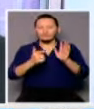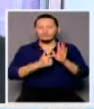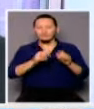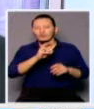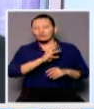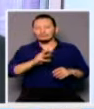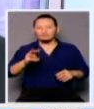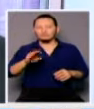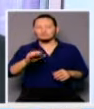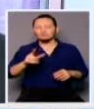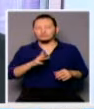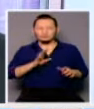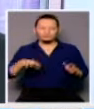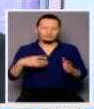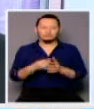107 миллион қаржы бөлініп,